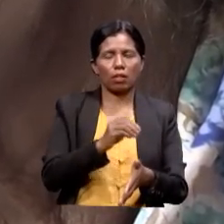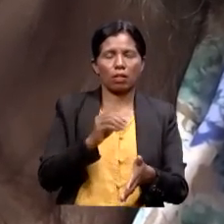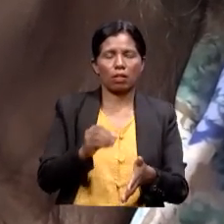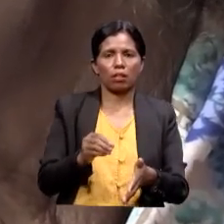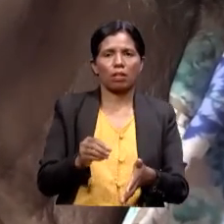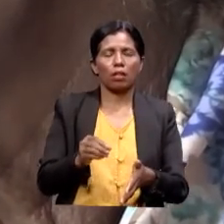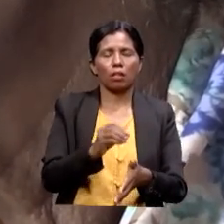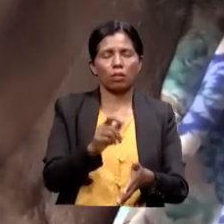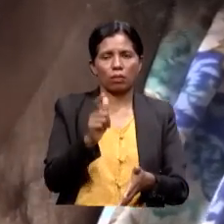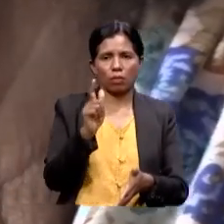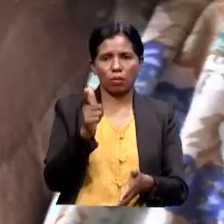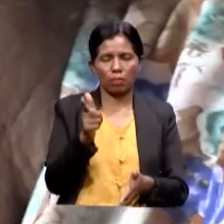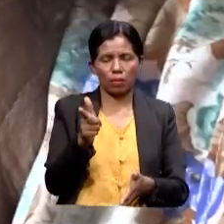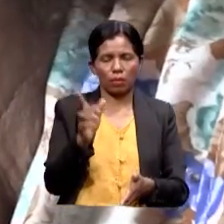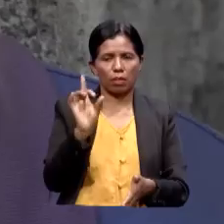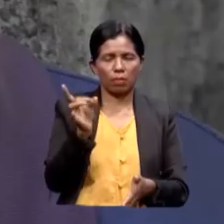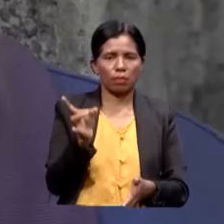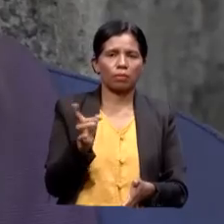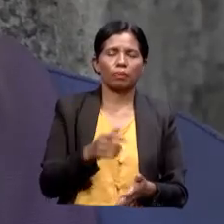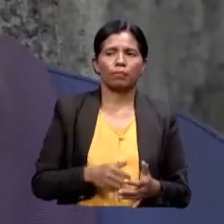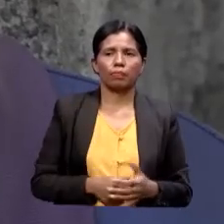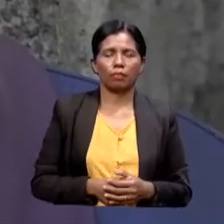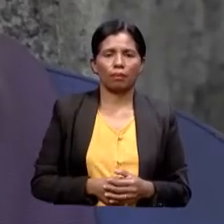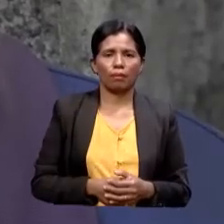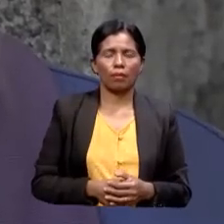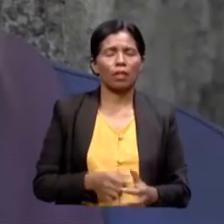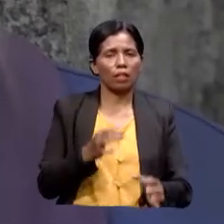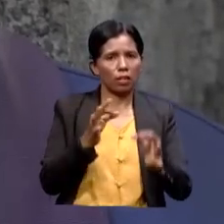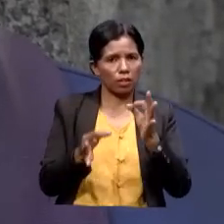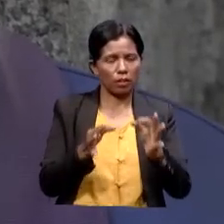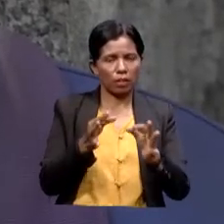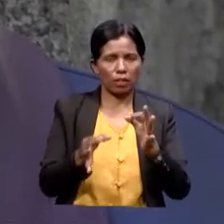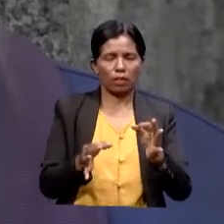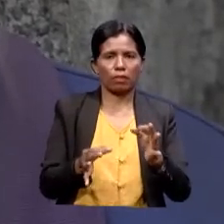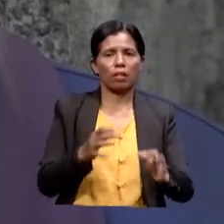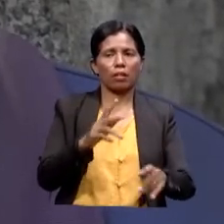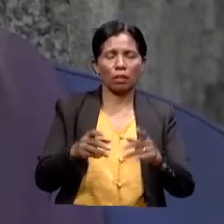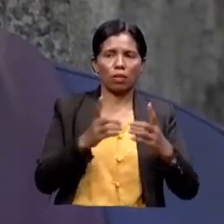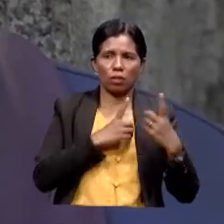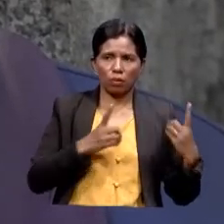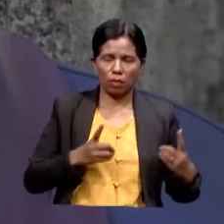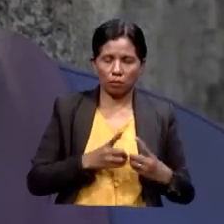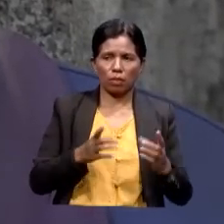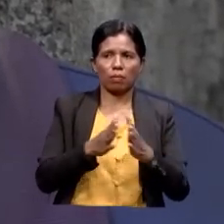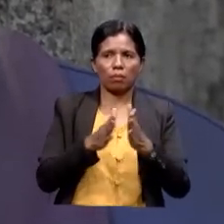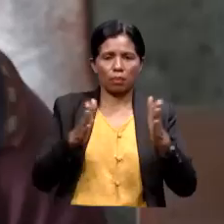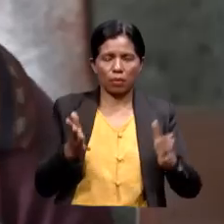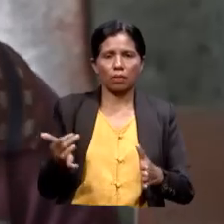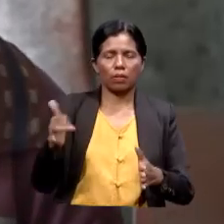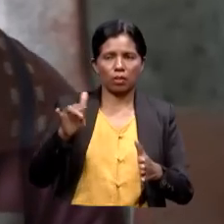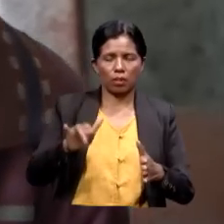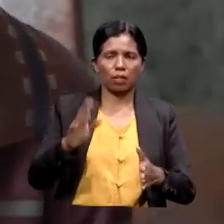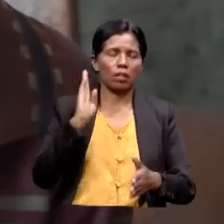resinrua. Mas que ho condição nebe la saudável, mai be ho domi nebe bo tebes basira nebe